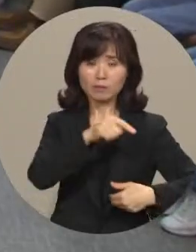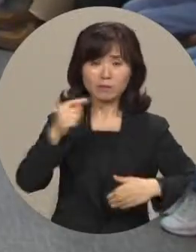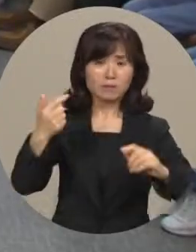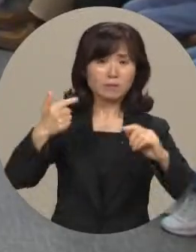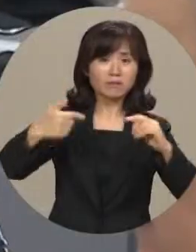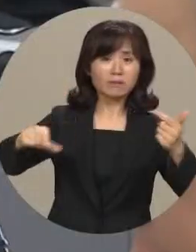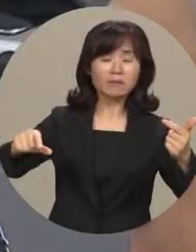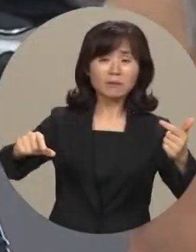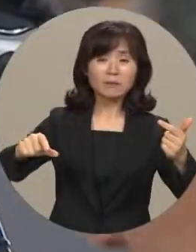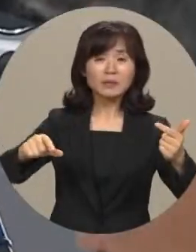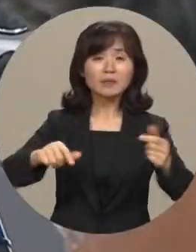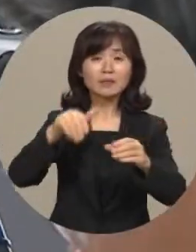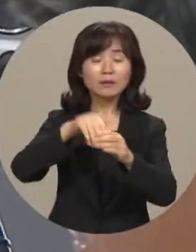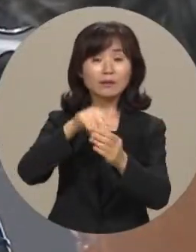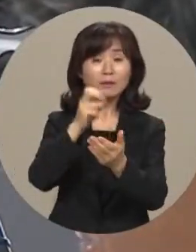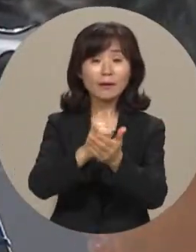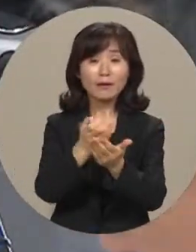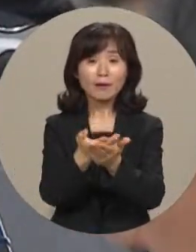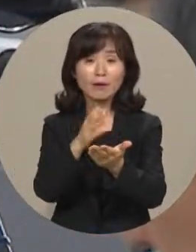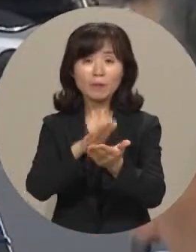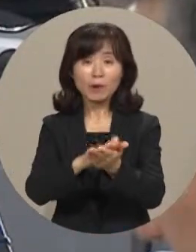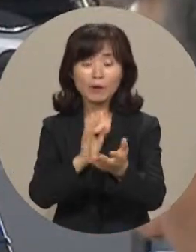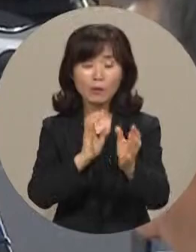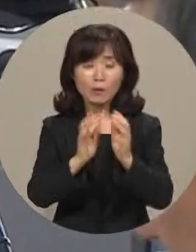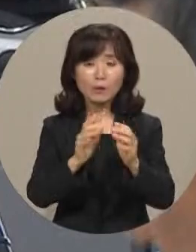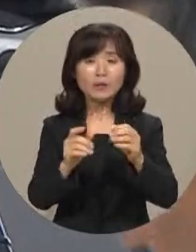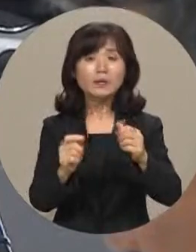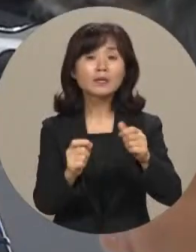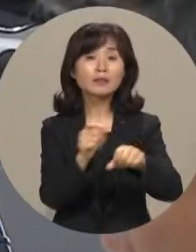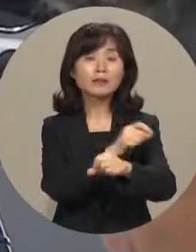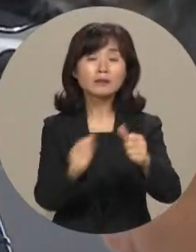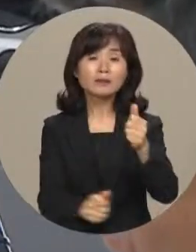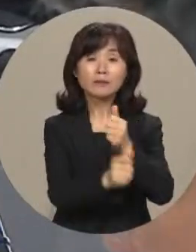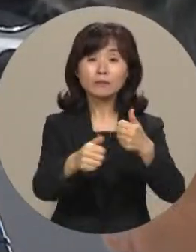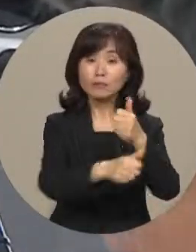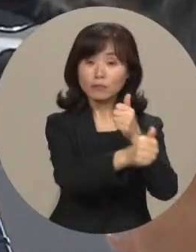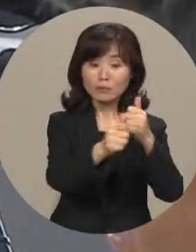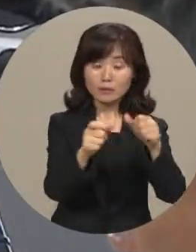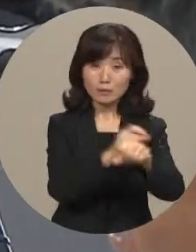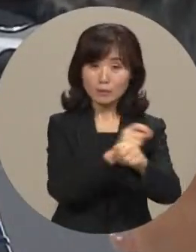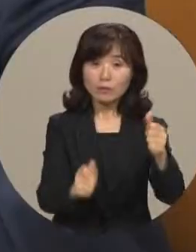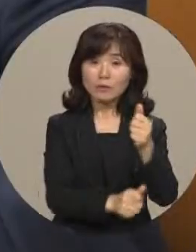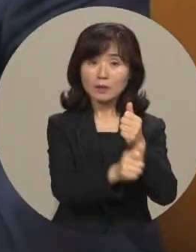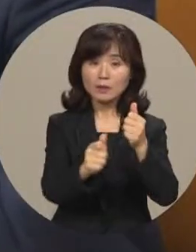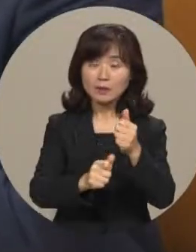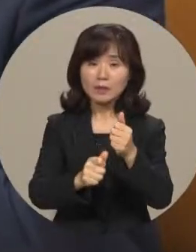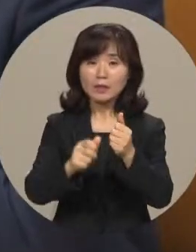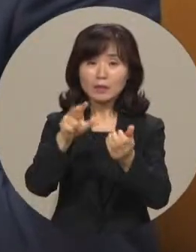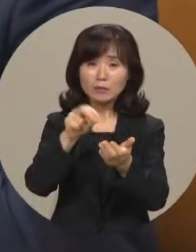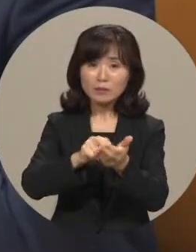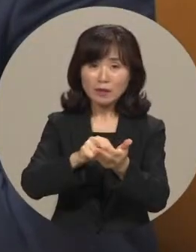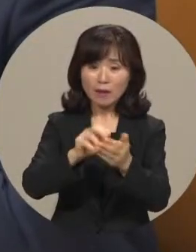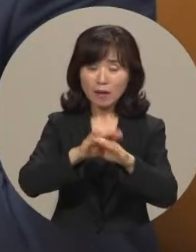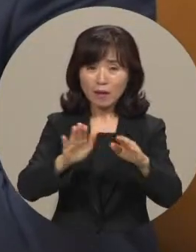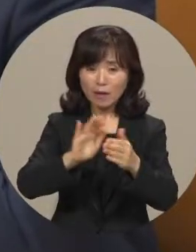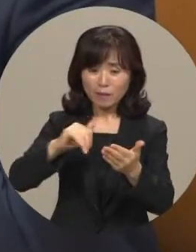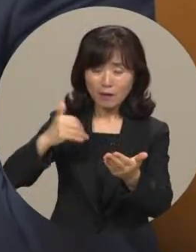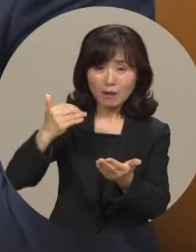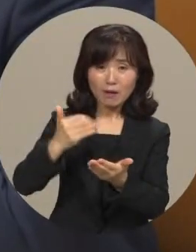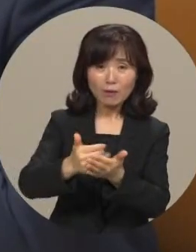선거제도 개편 논의를 담당하는 국회 정치개혁 특별위원회에는 시급한 현안마저 산적한